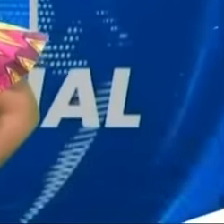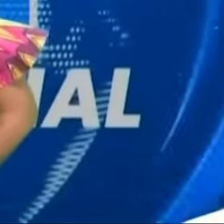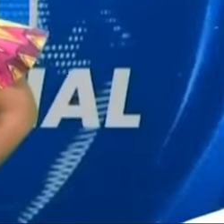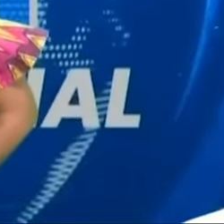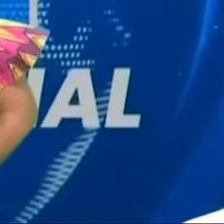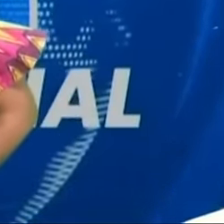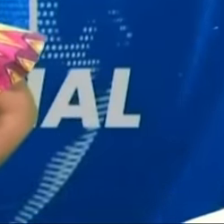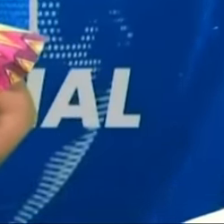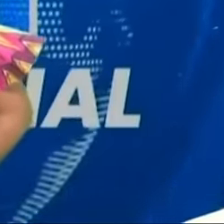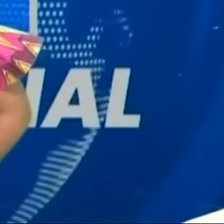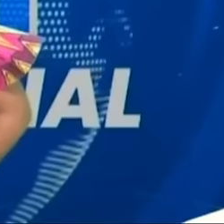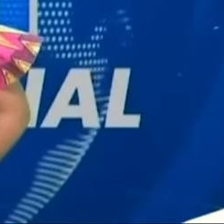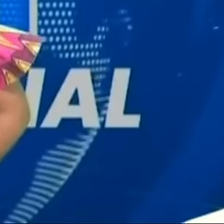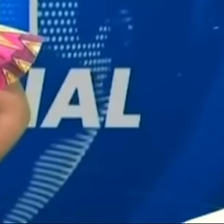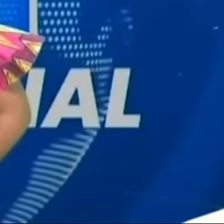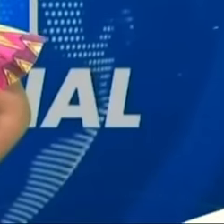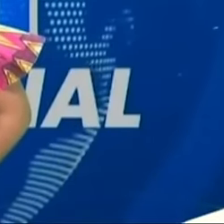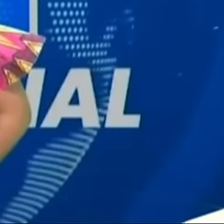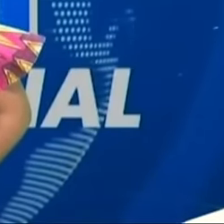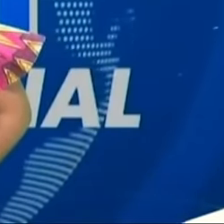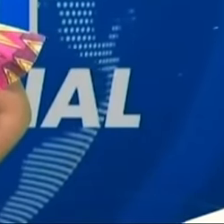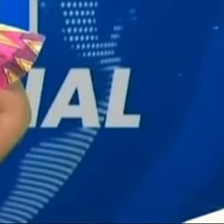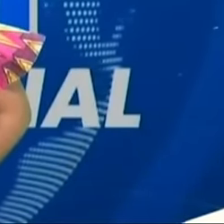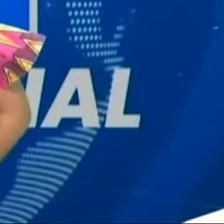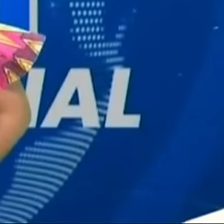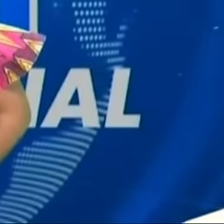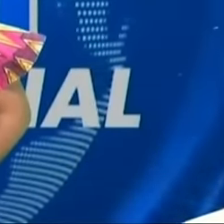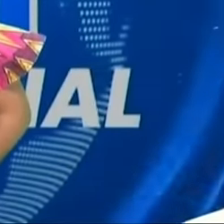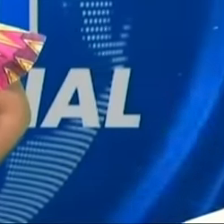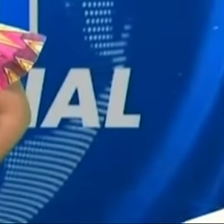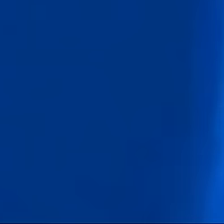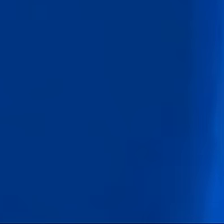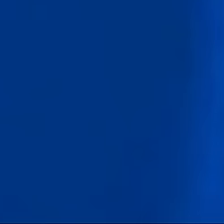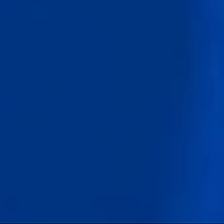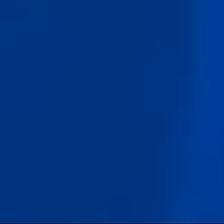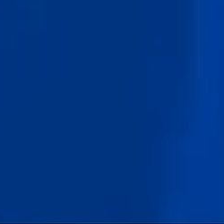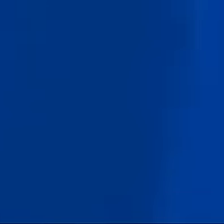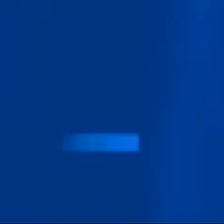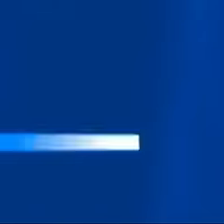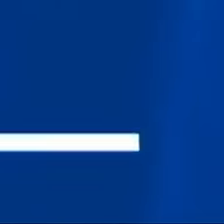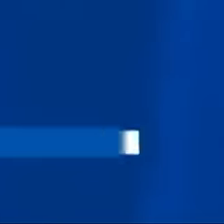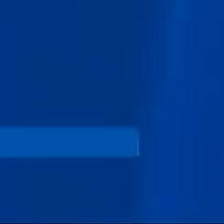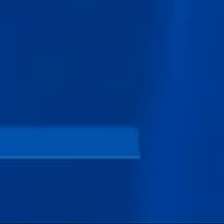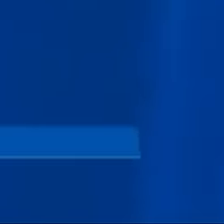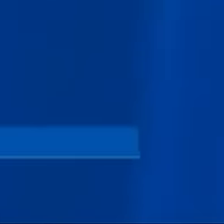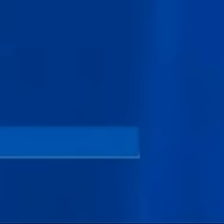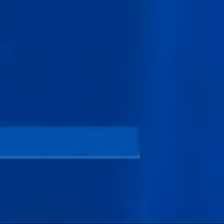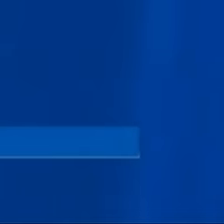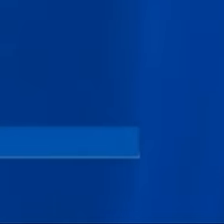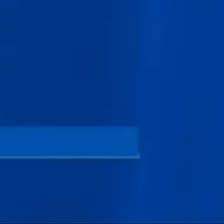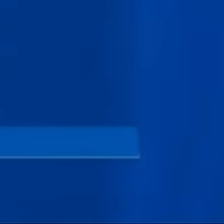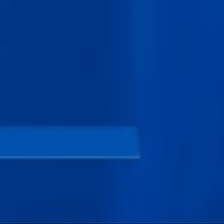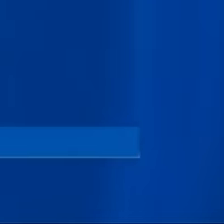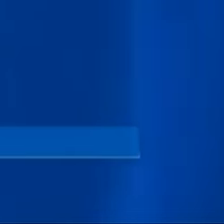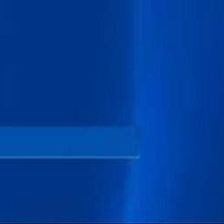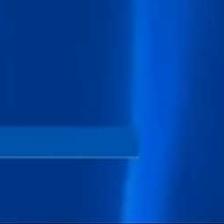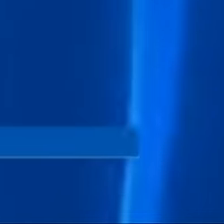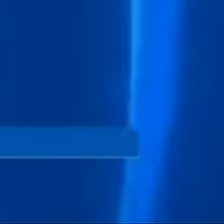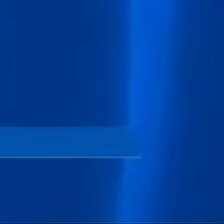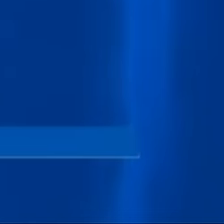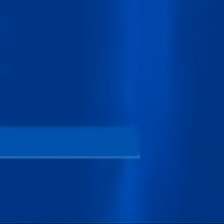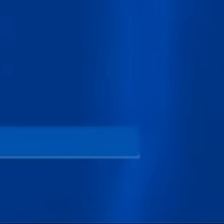avec le coordonnateur de la Fondation? Non, pas du tout. Pas du tout. La bourse, elle est basée sur le mérite. Et donc, il faudrait uniquement